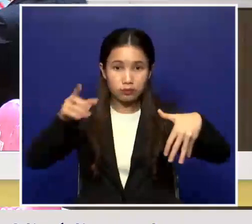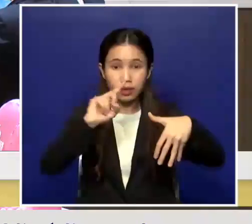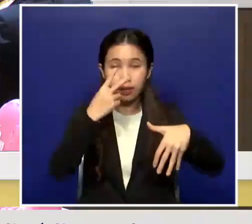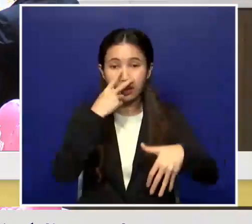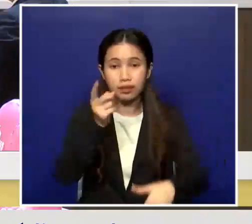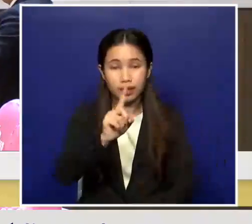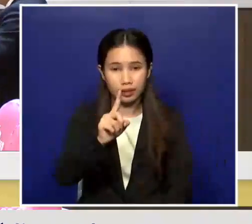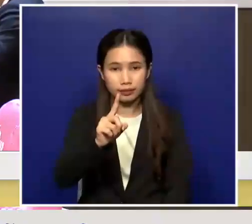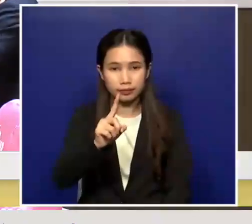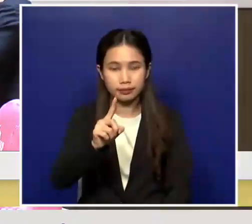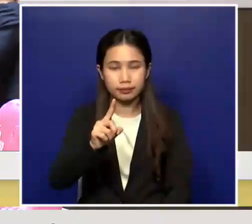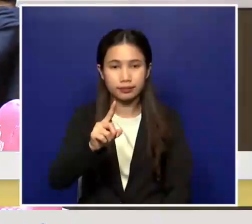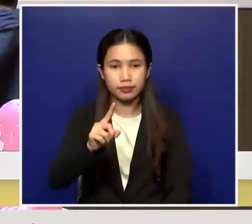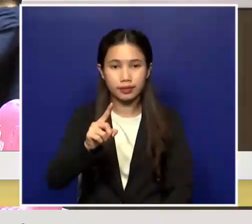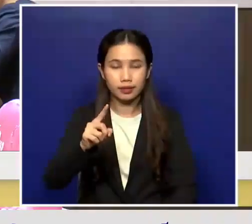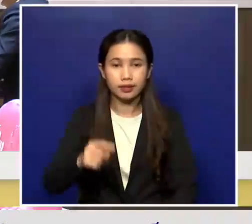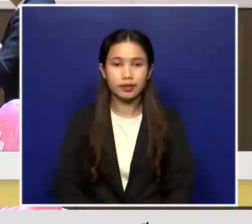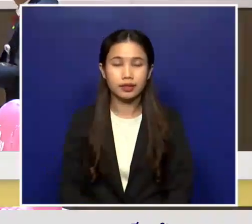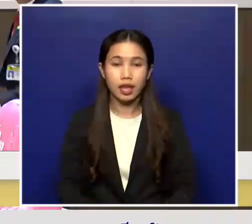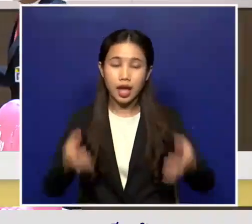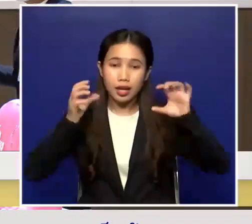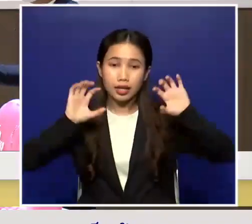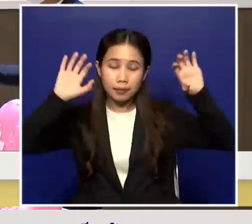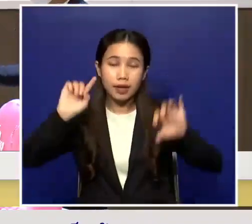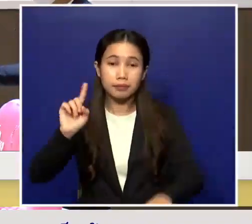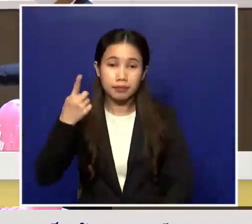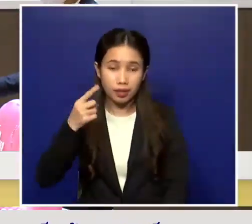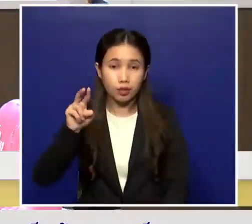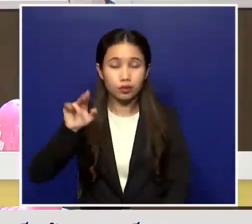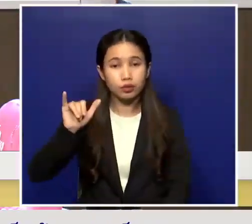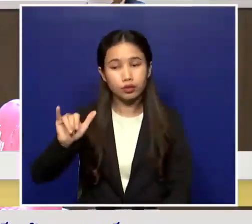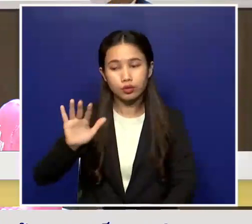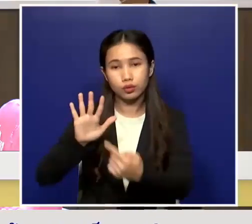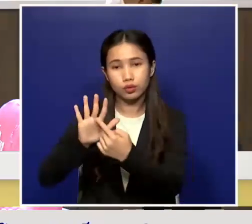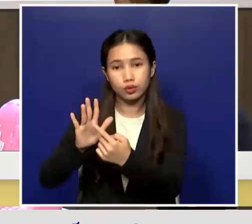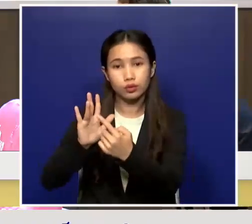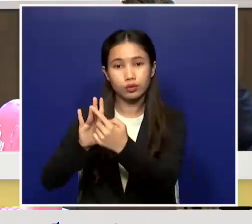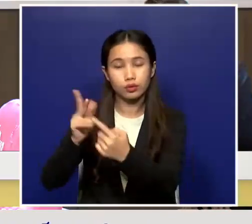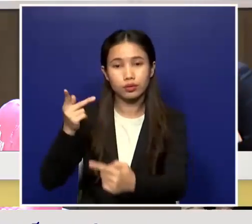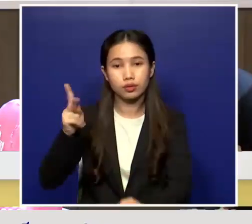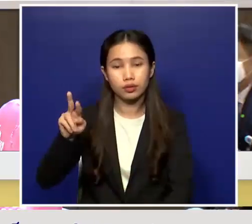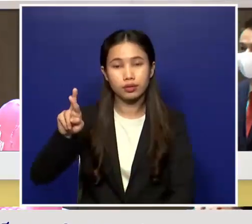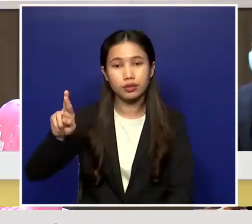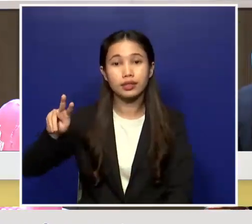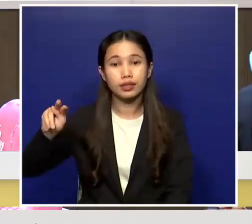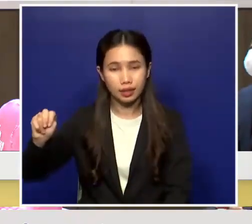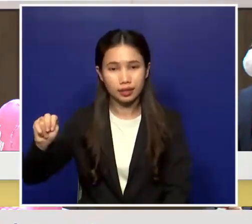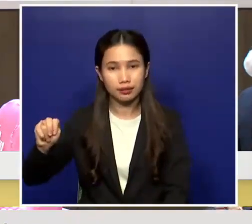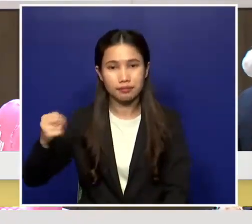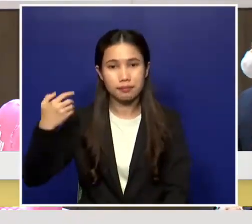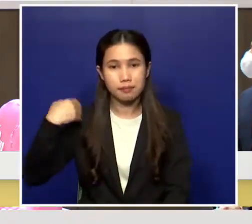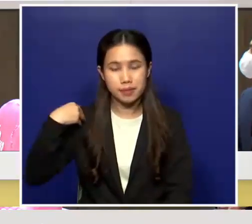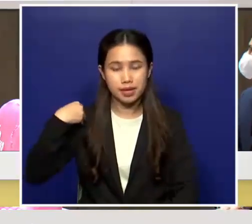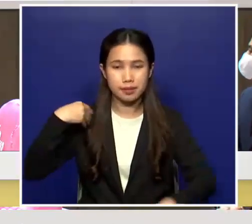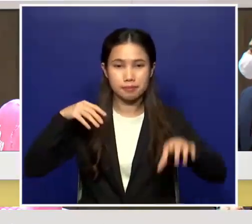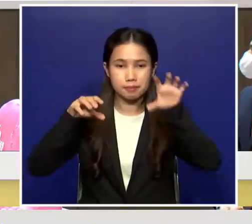รัฐบาลใหม่ยูเครนเขาจับผู้นำที่คอร์รัปชันก็เลยมีการทำพาร์ททำชาร์ตผังโย